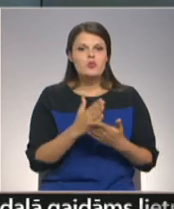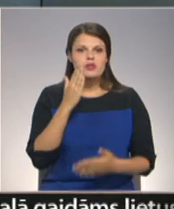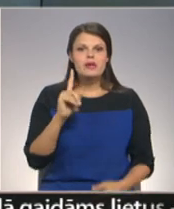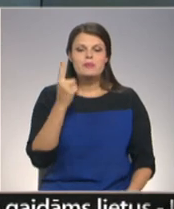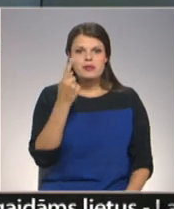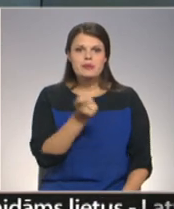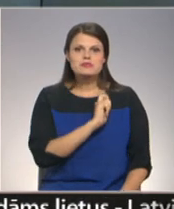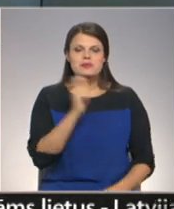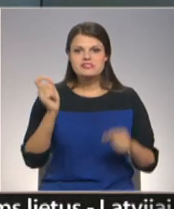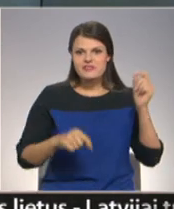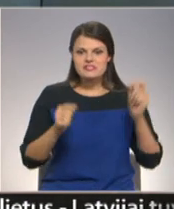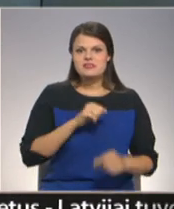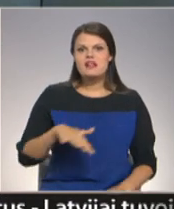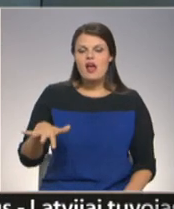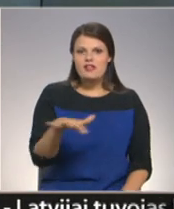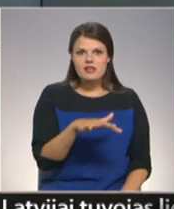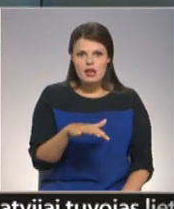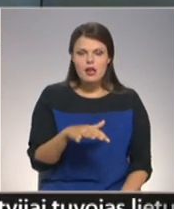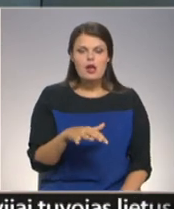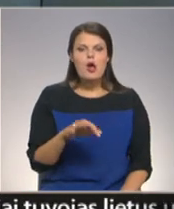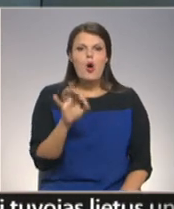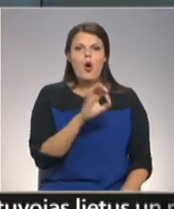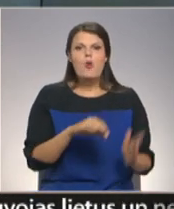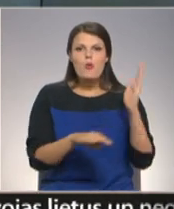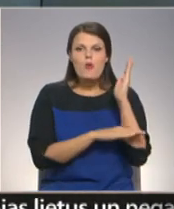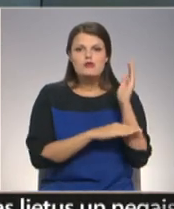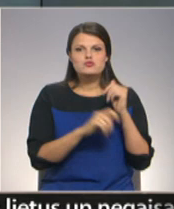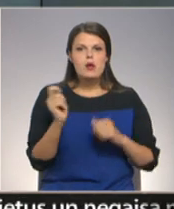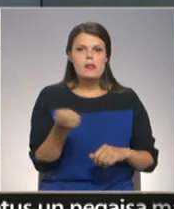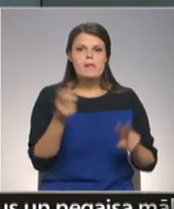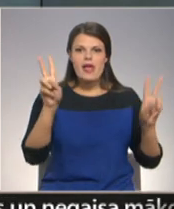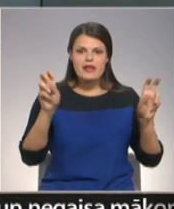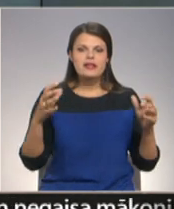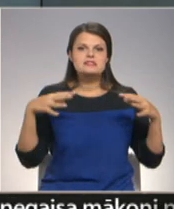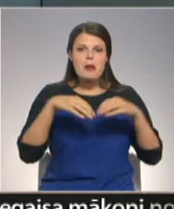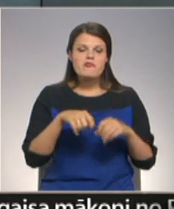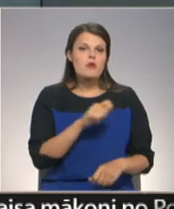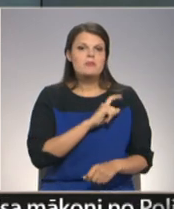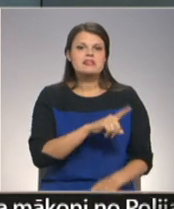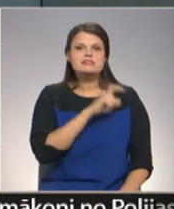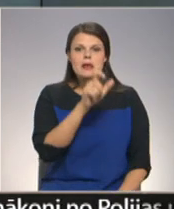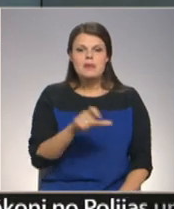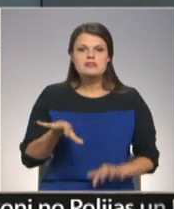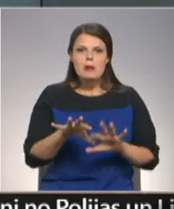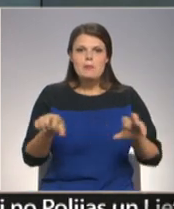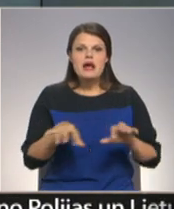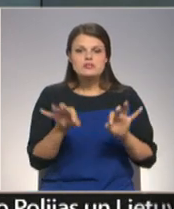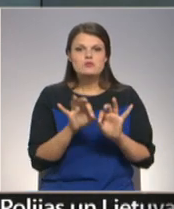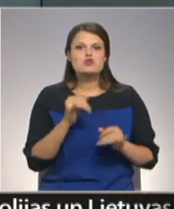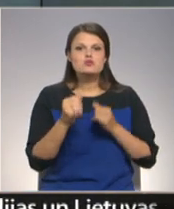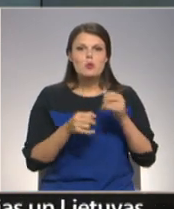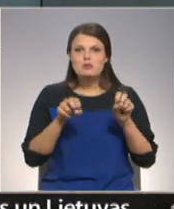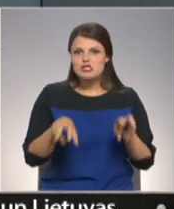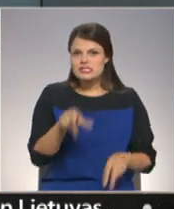novadā notiek pirmais pirts festivāls Latgalē – Ozo pēriens, apvienojot pirts meistarus, masierus un